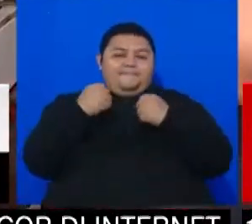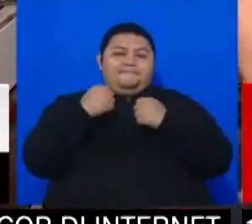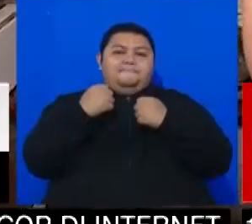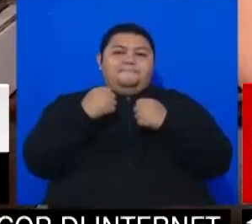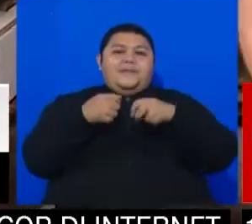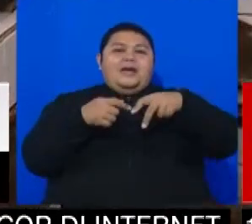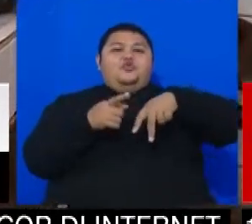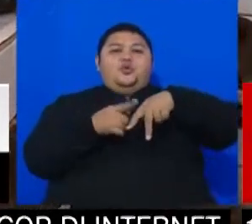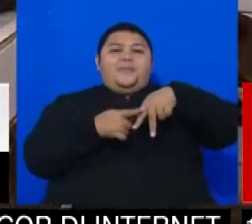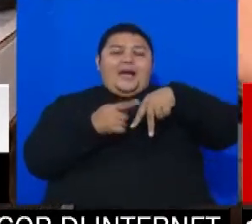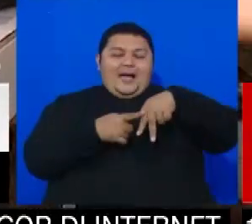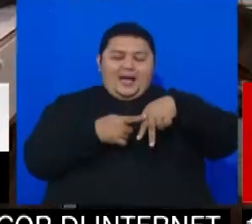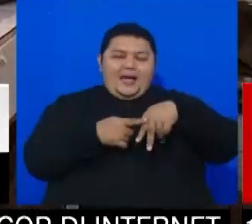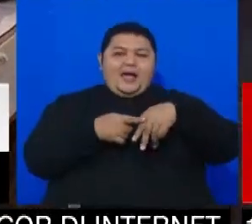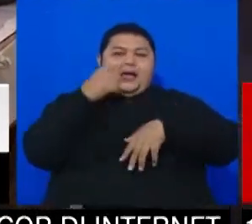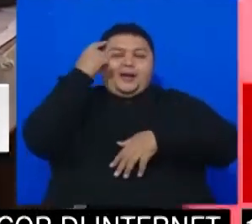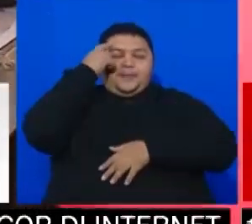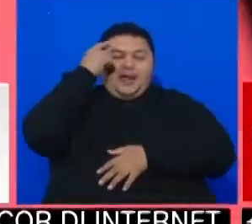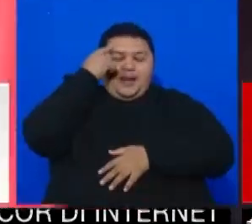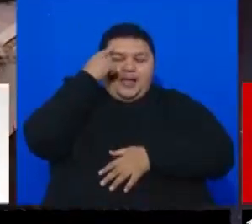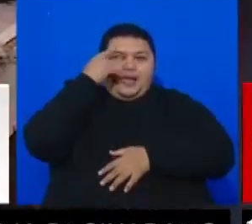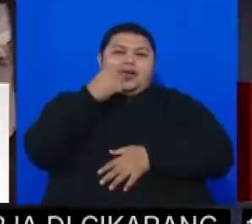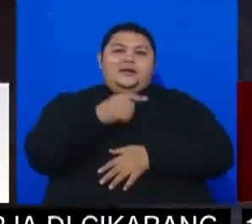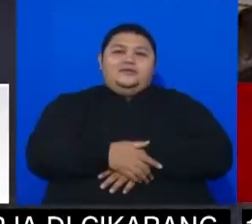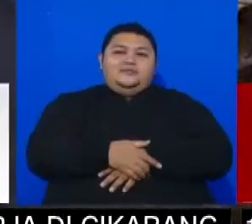paha, hati, kepala, sama...